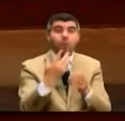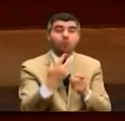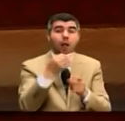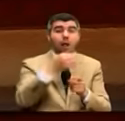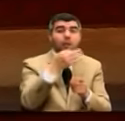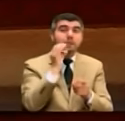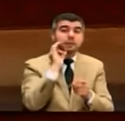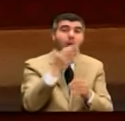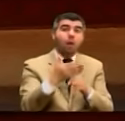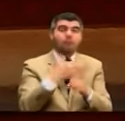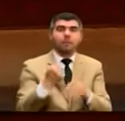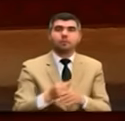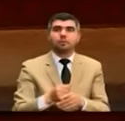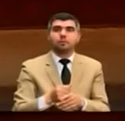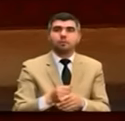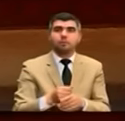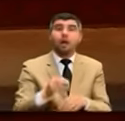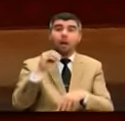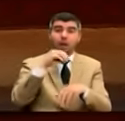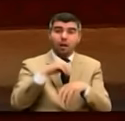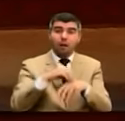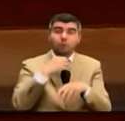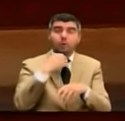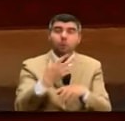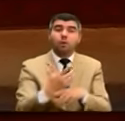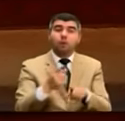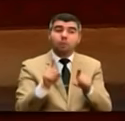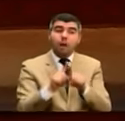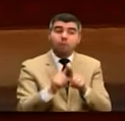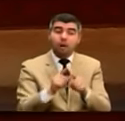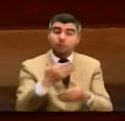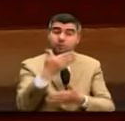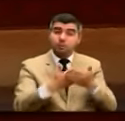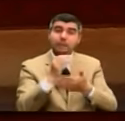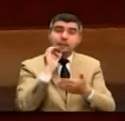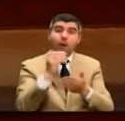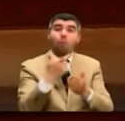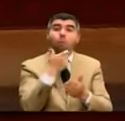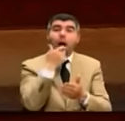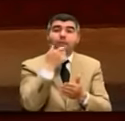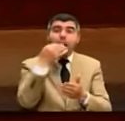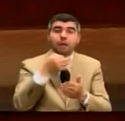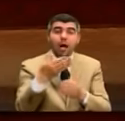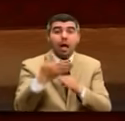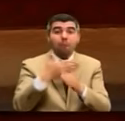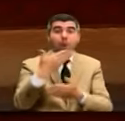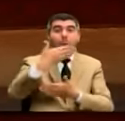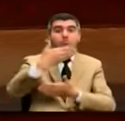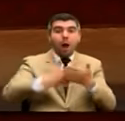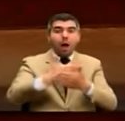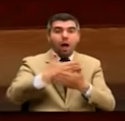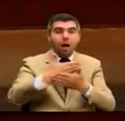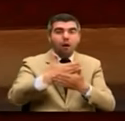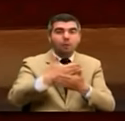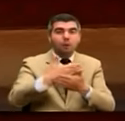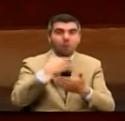متخذة بخصوص هذا الموضوع، تشجيع الملاك على سحب نظائر الرسوم العقارية المتعلقة بهم، وأقول هذه أرى وسيلة